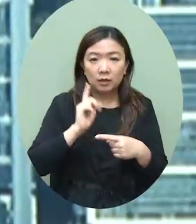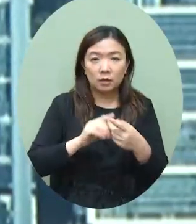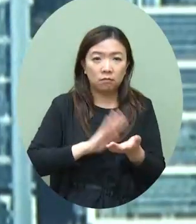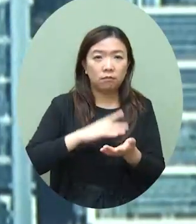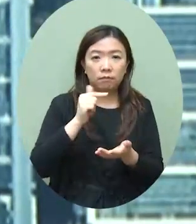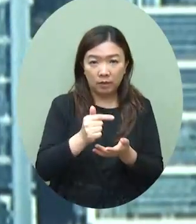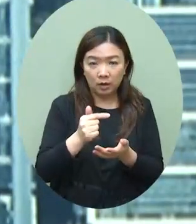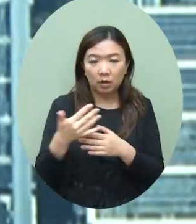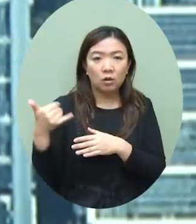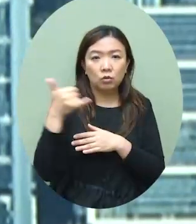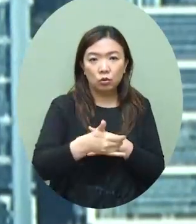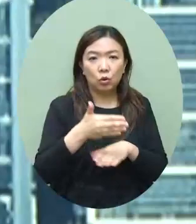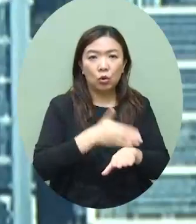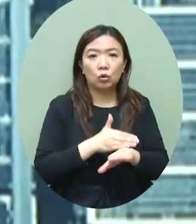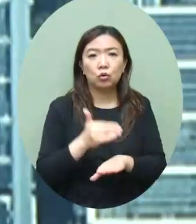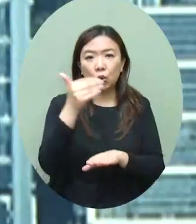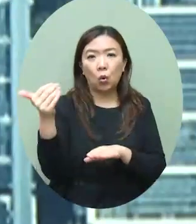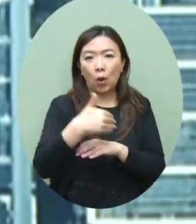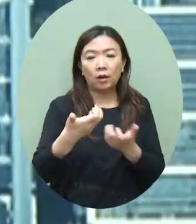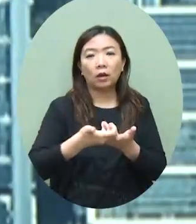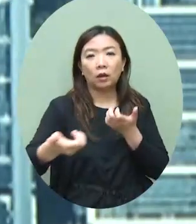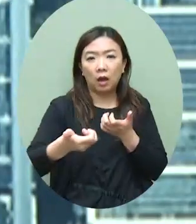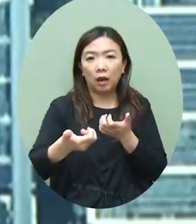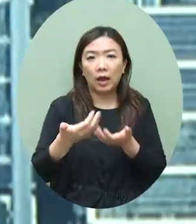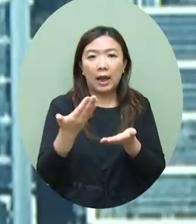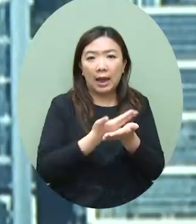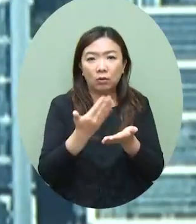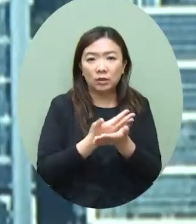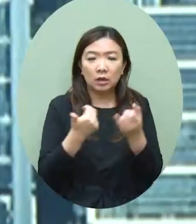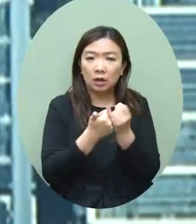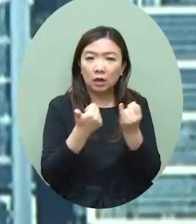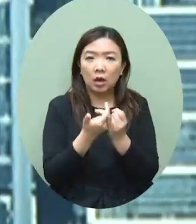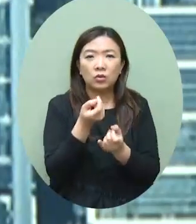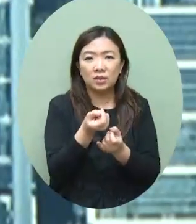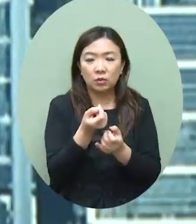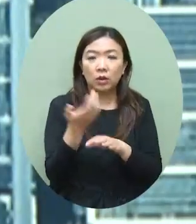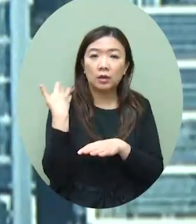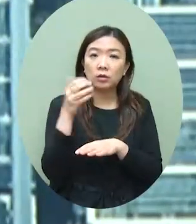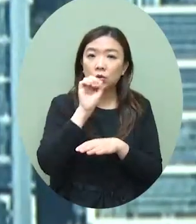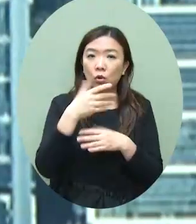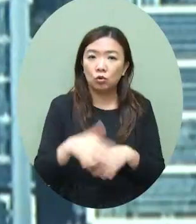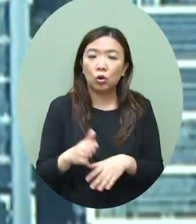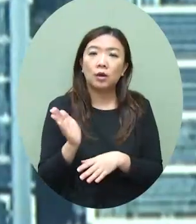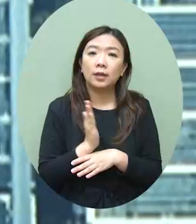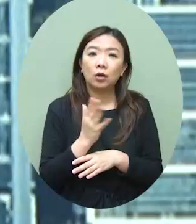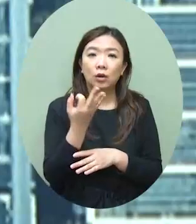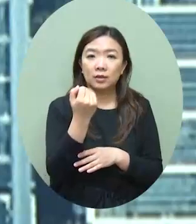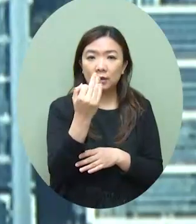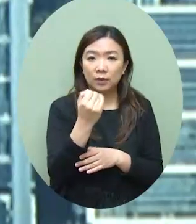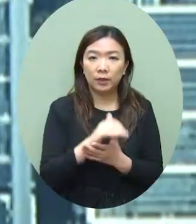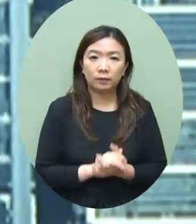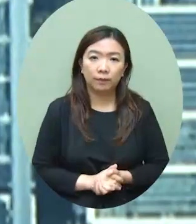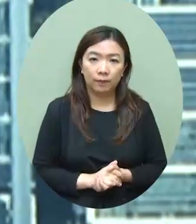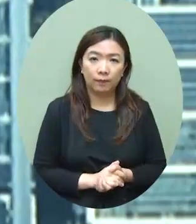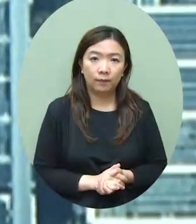進入去竹篙灣隔離，從而喺嗰度考試嘅考生咧一啲都唔多。頭先我講咗咧，大約係30名。